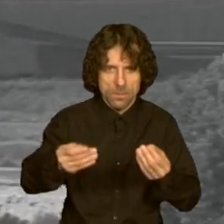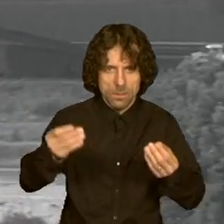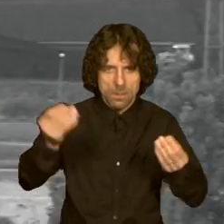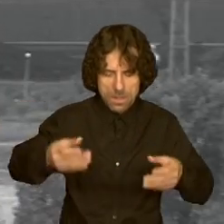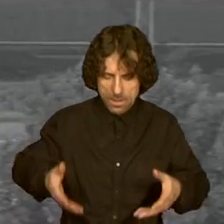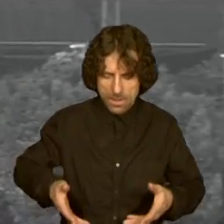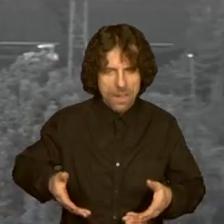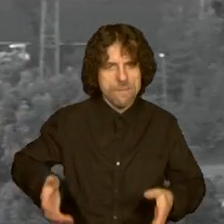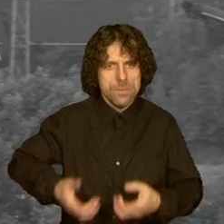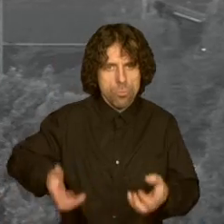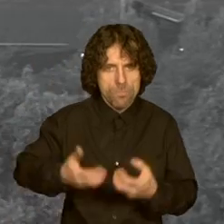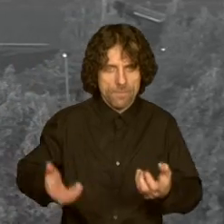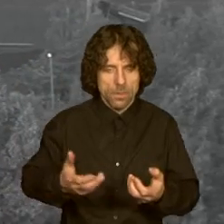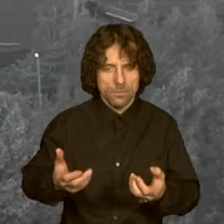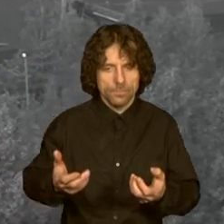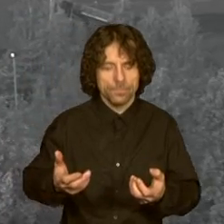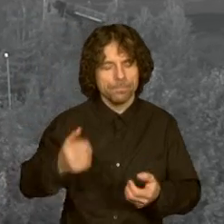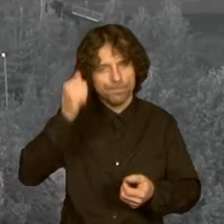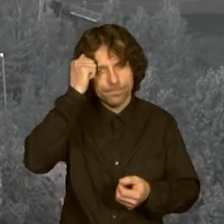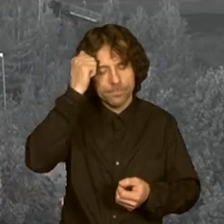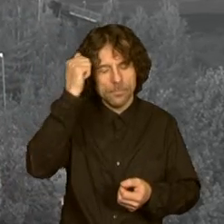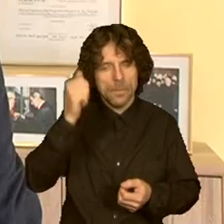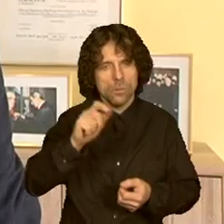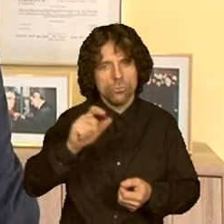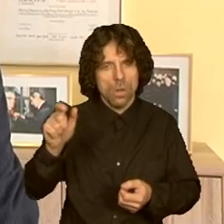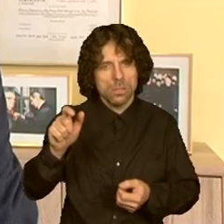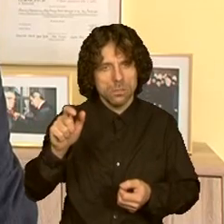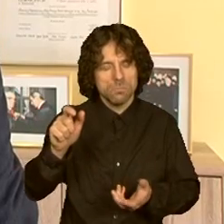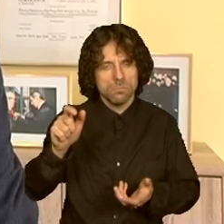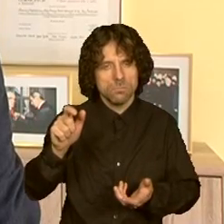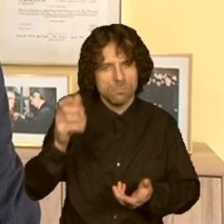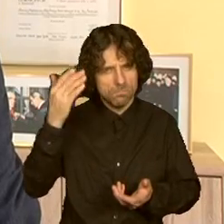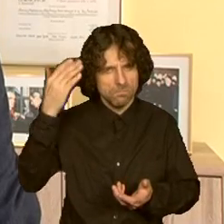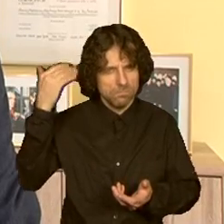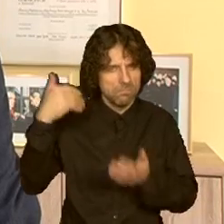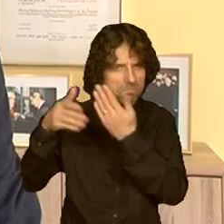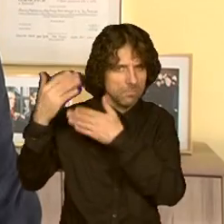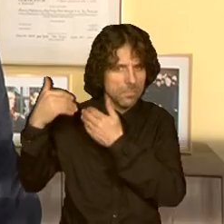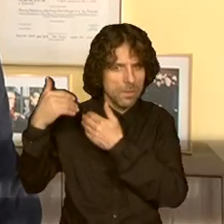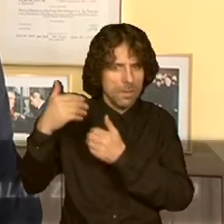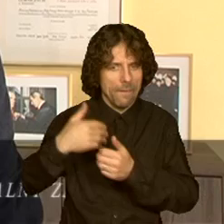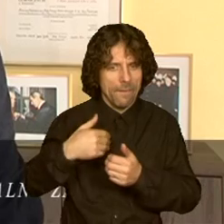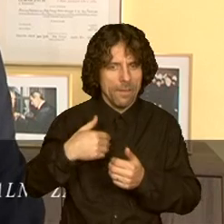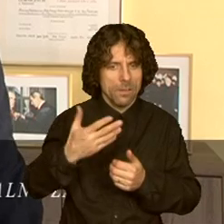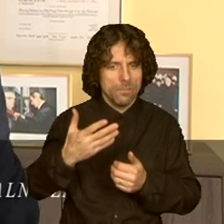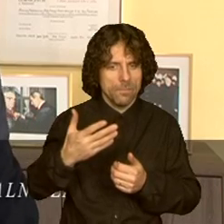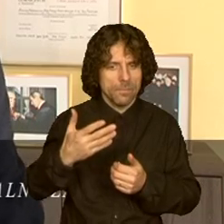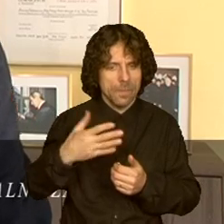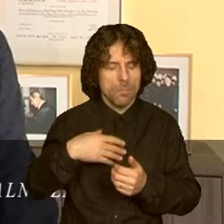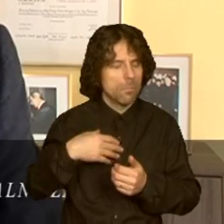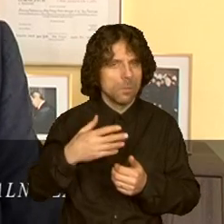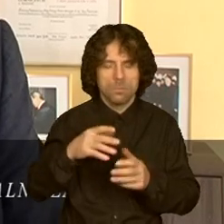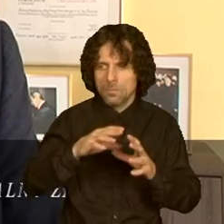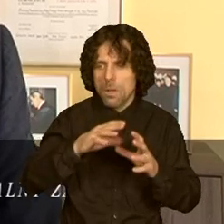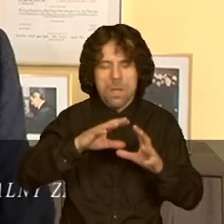kierownikiem robót, głównym inżynierem po kolei, aż do dyrektora kopalni. I pamiętam ten czas, kiedy no właściwie, nie chcę powiedzieć, że za